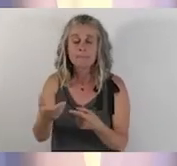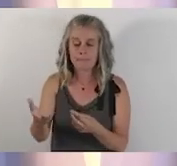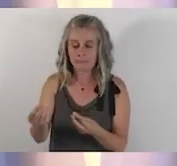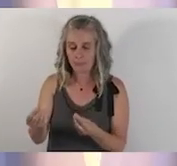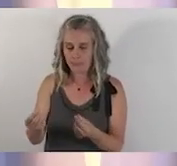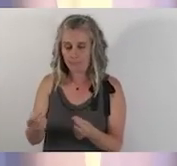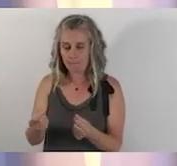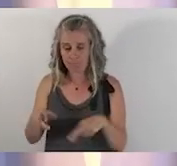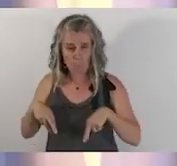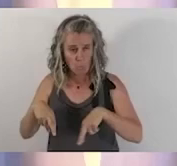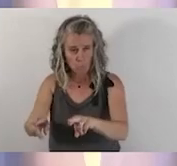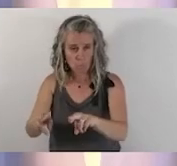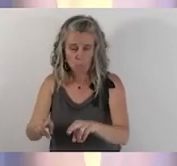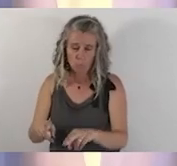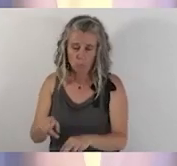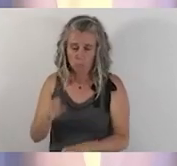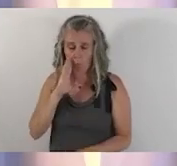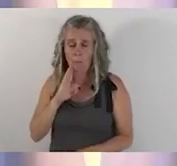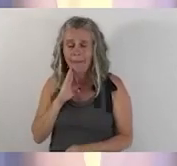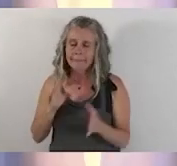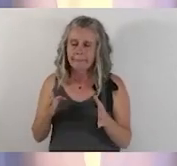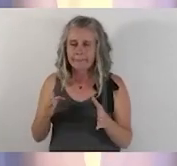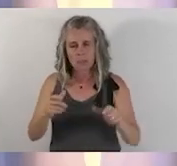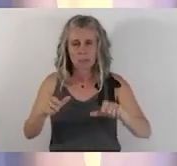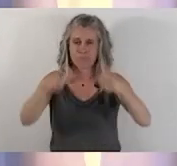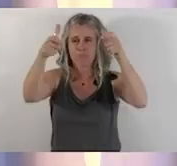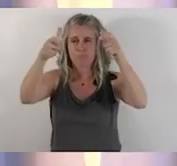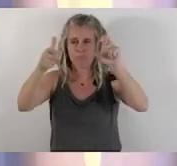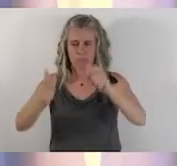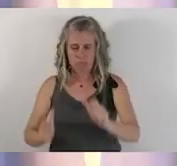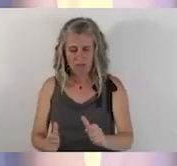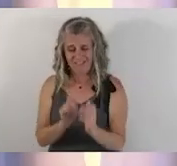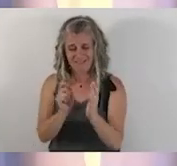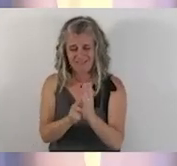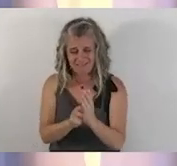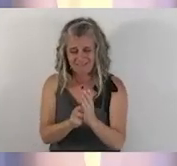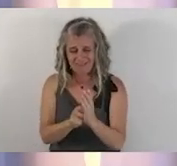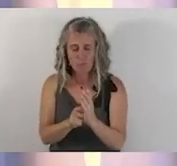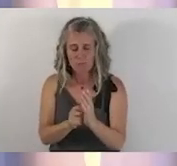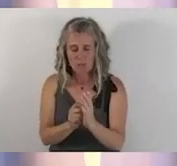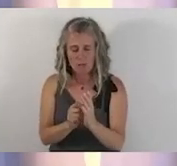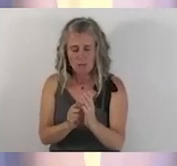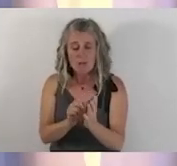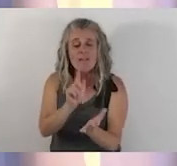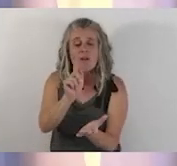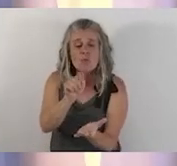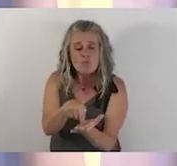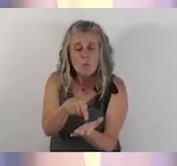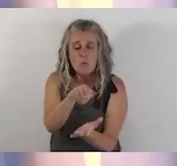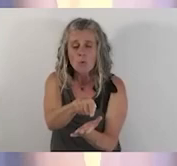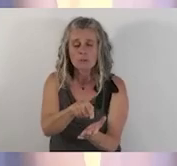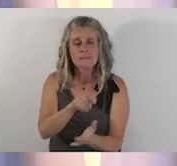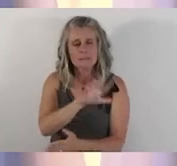sur la dent creuse, comme on dit, en tout cas le lieu de l'effondrement des 63, 65 et 67 rue d'Aubagne.